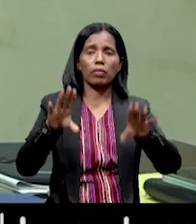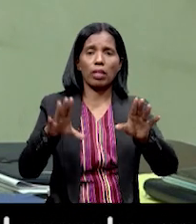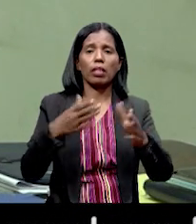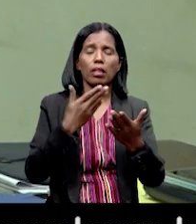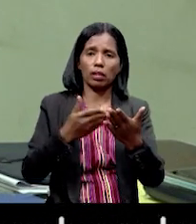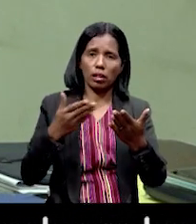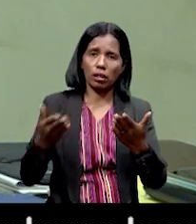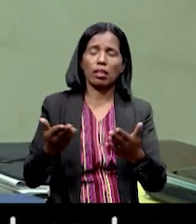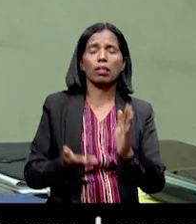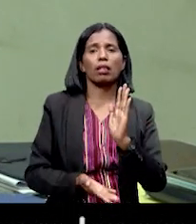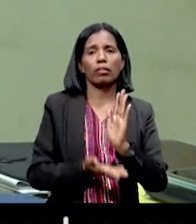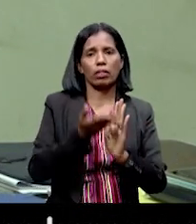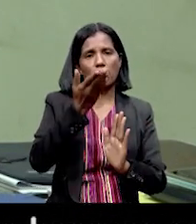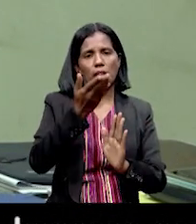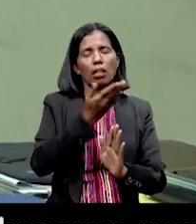ita bela hati kata ke